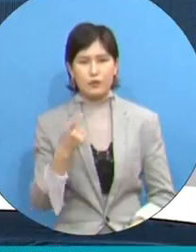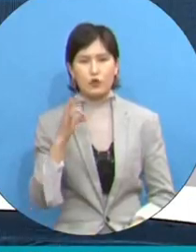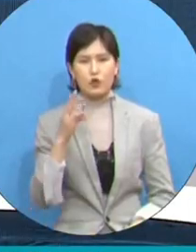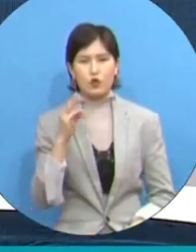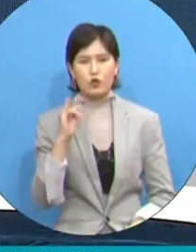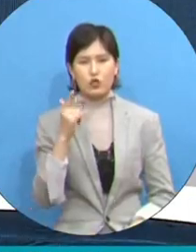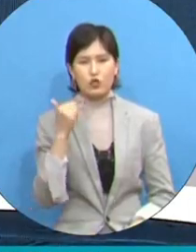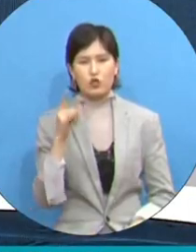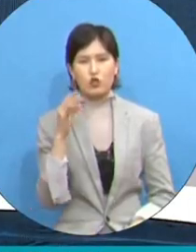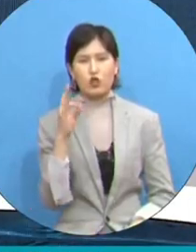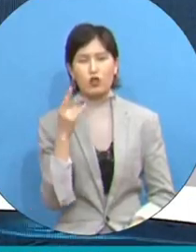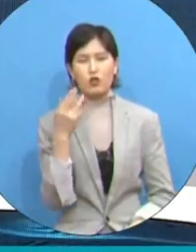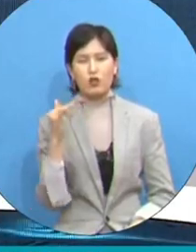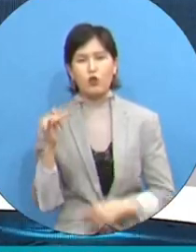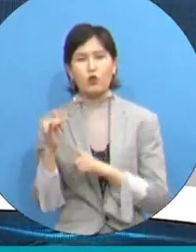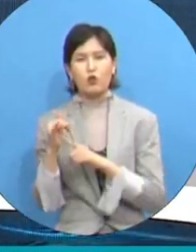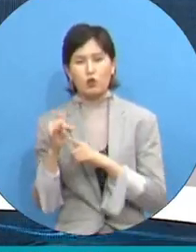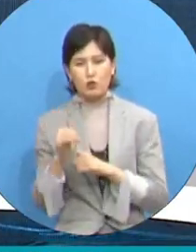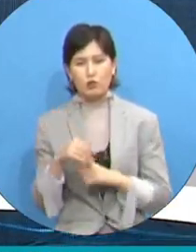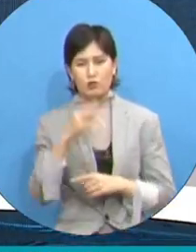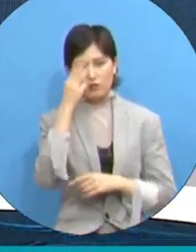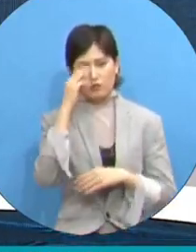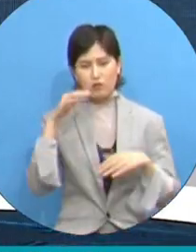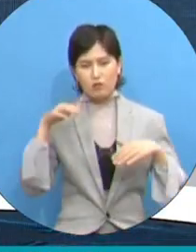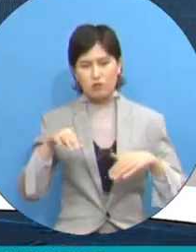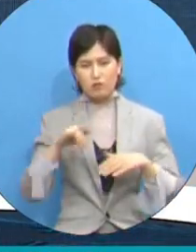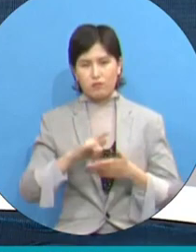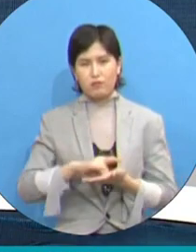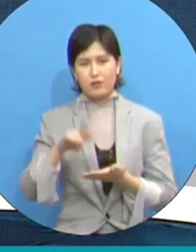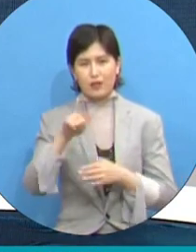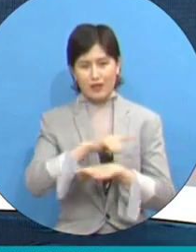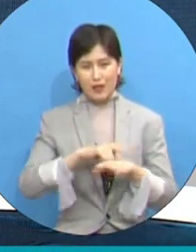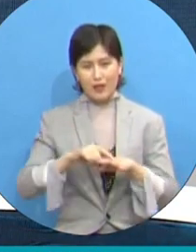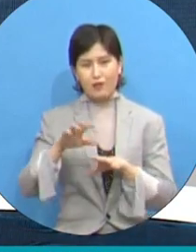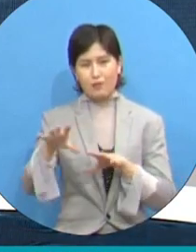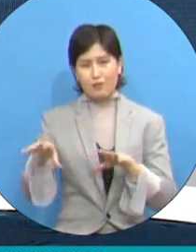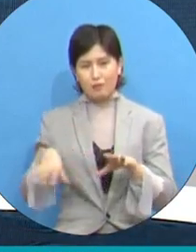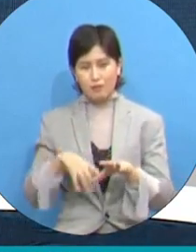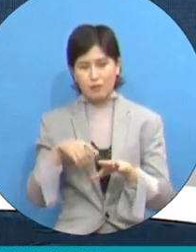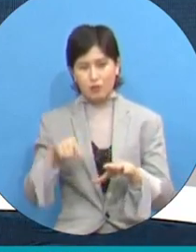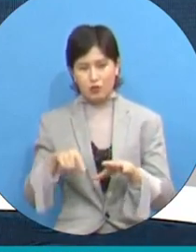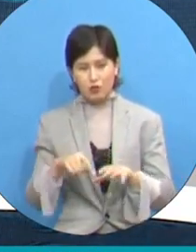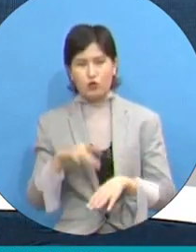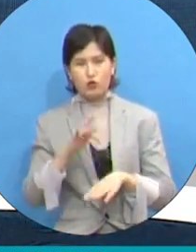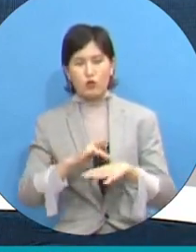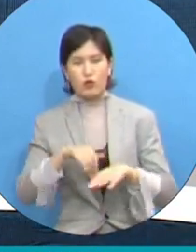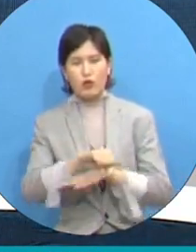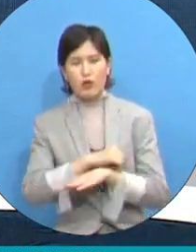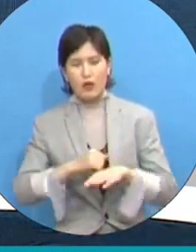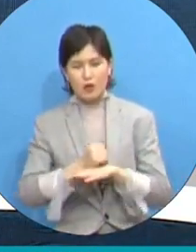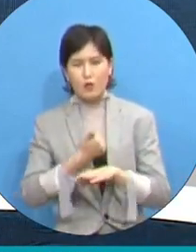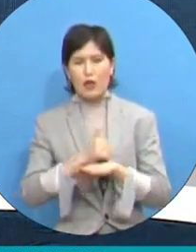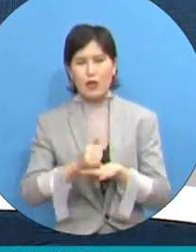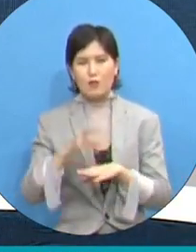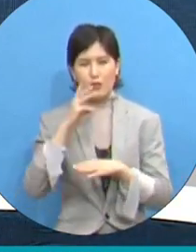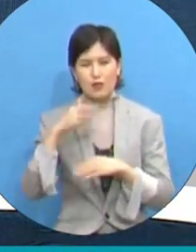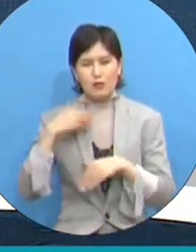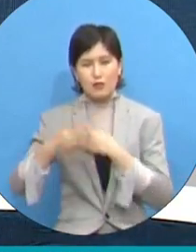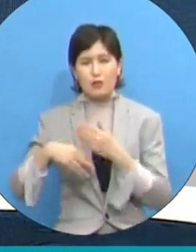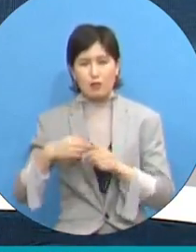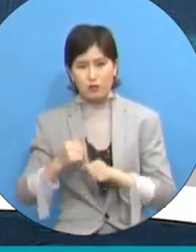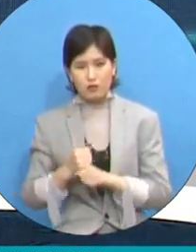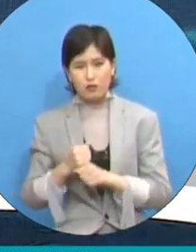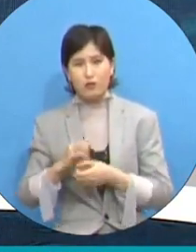Хүшгийн хүндэтгэгч Чингис хаан олон улсын нэг сонгоцны буудал Төв аймгийн аяилжуулчлалын мэдээллийн төв үйл ажиллагаа явуулж байна. Тус төв нь гадаад